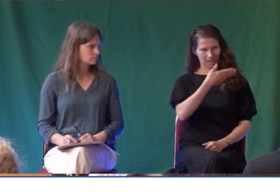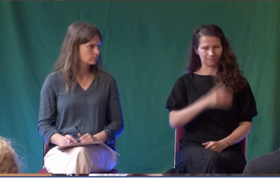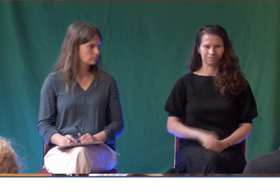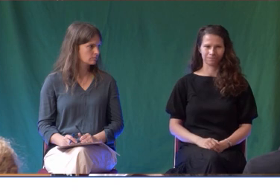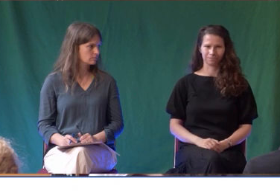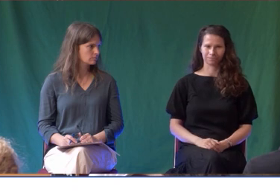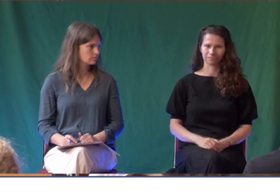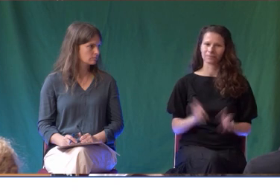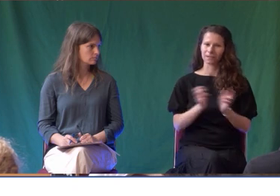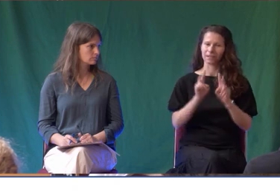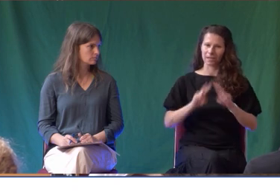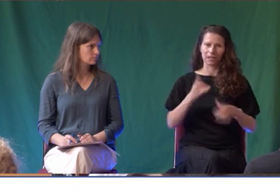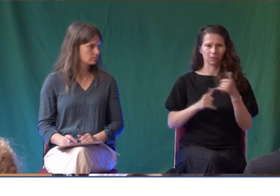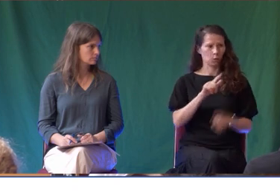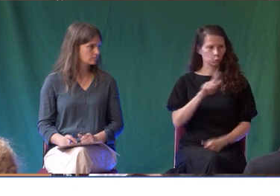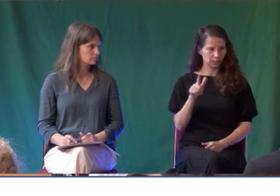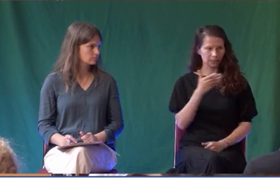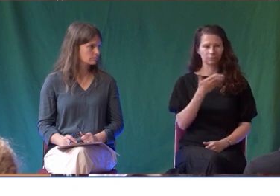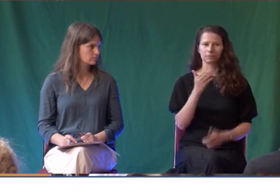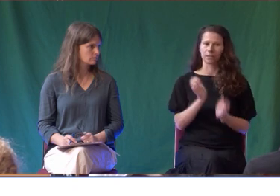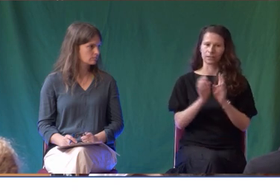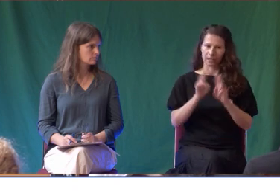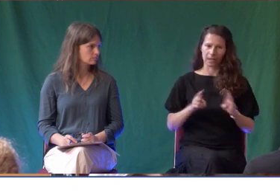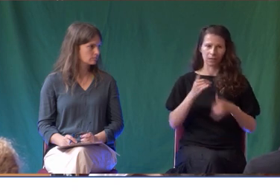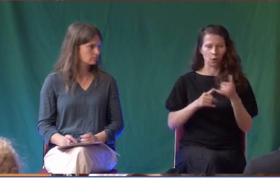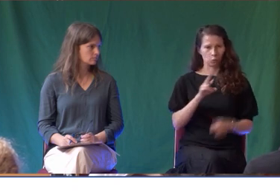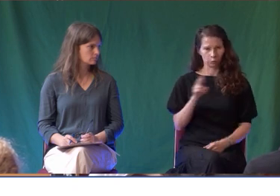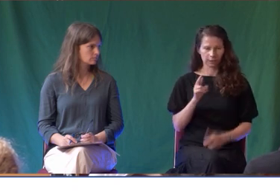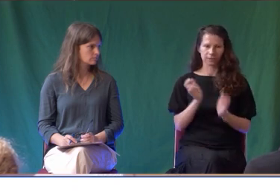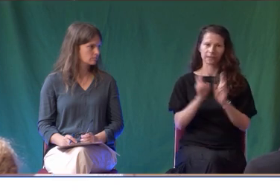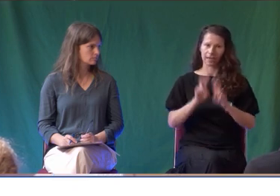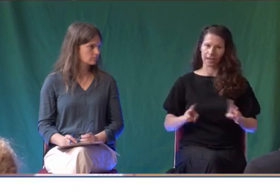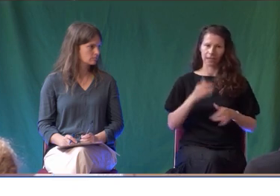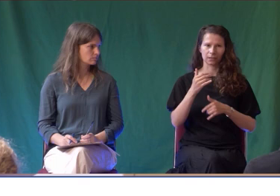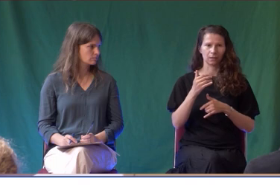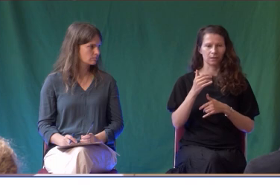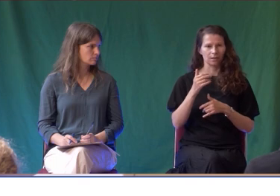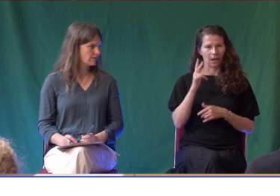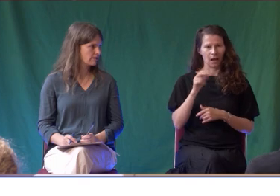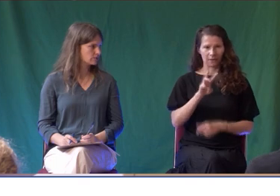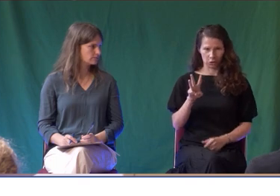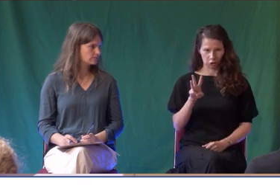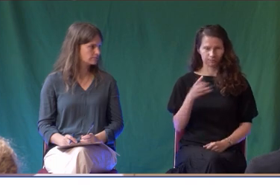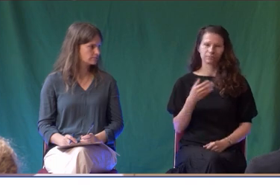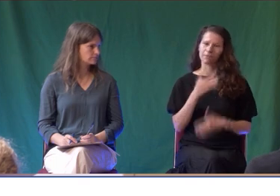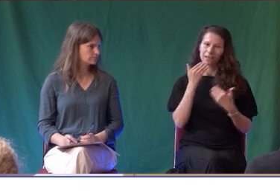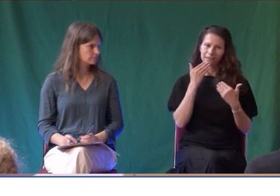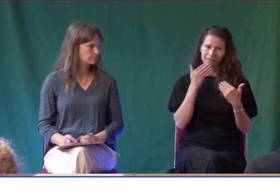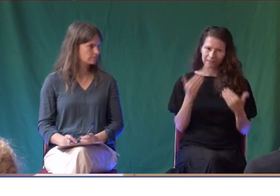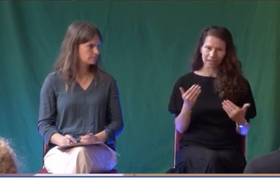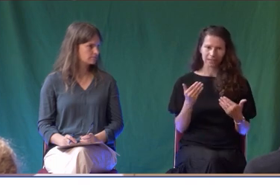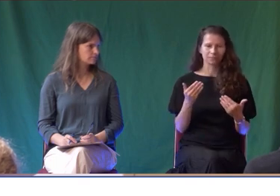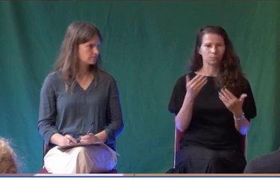ja sehr geehrte sehr geehrter Herr Friedrich sehr geehrter Herr Welsch vielen Dank für die